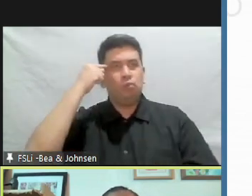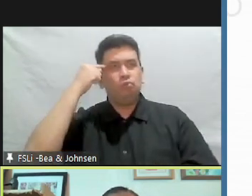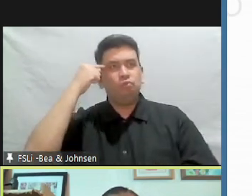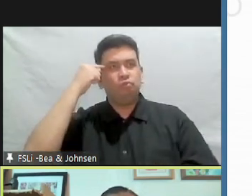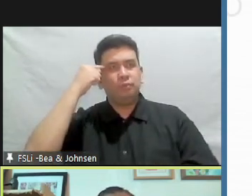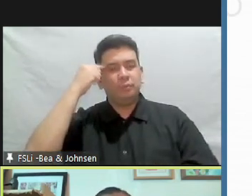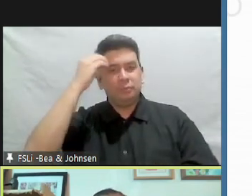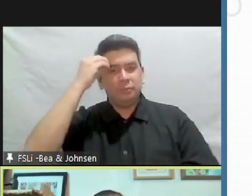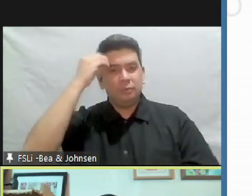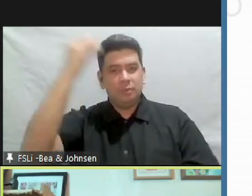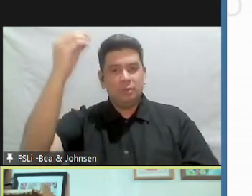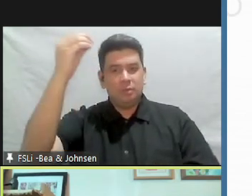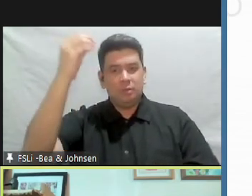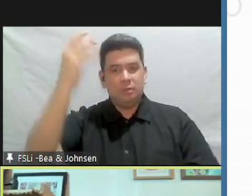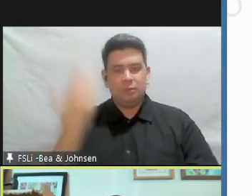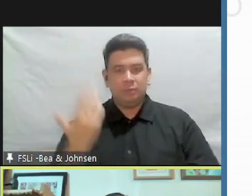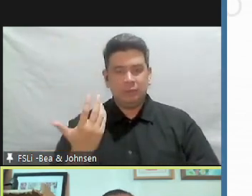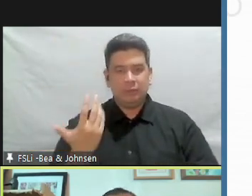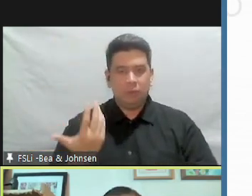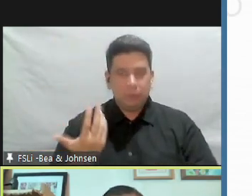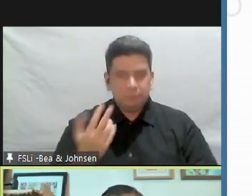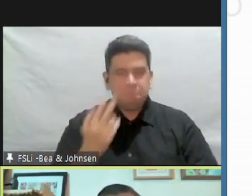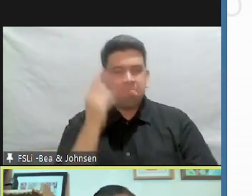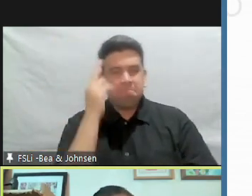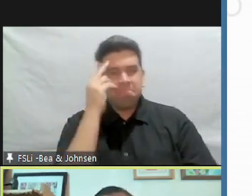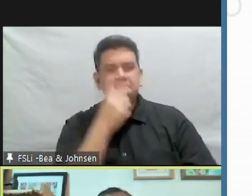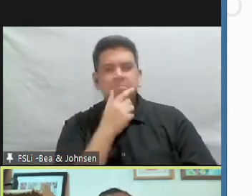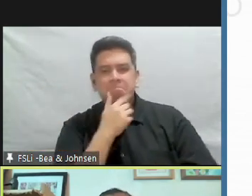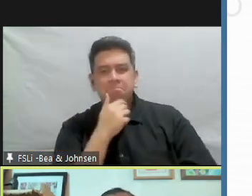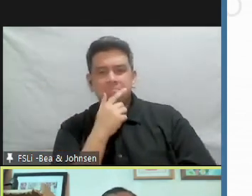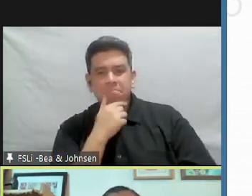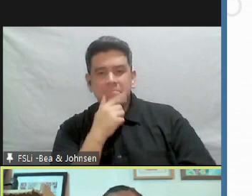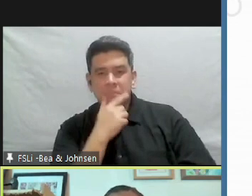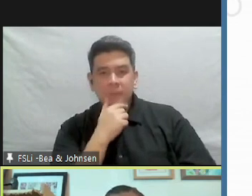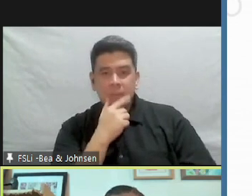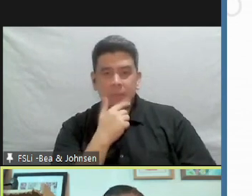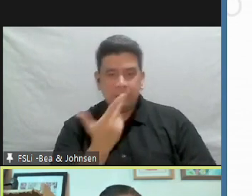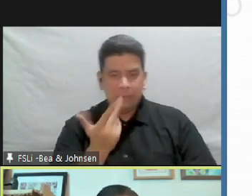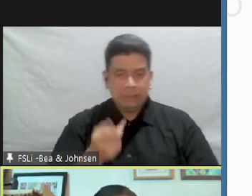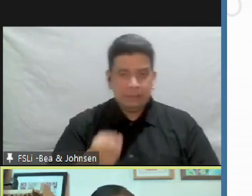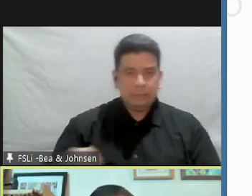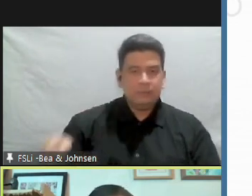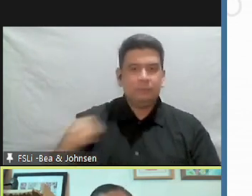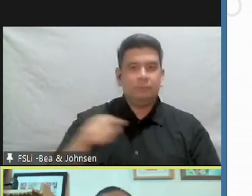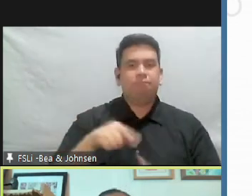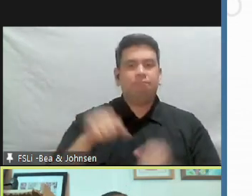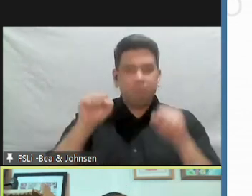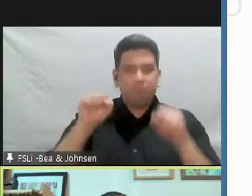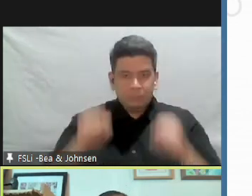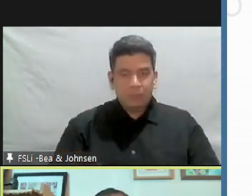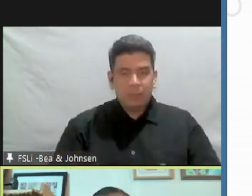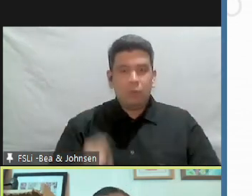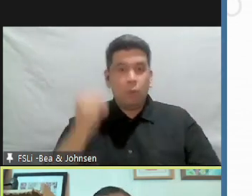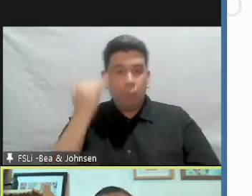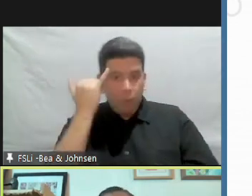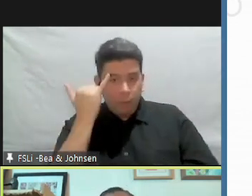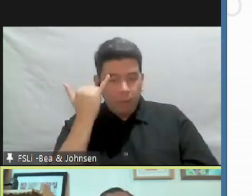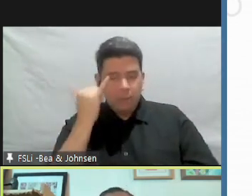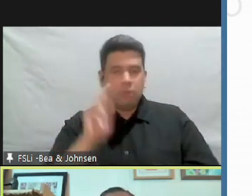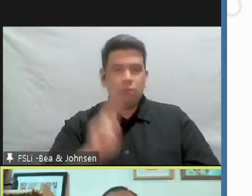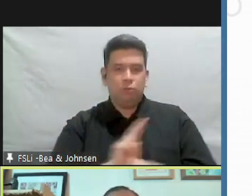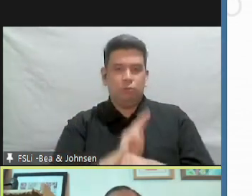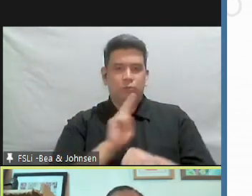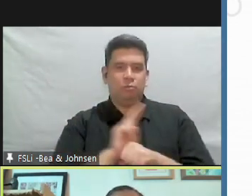at critical na pag-aanalisa. Gaya ng sinabi ng ating dalawang tagapagsalita, no? Mas natutong